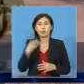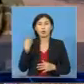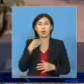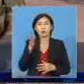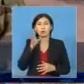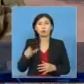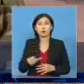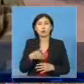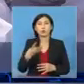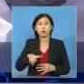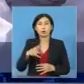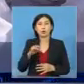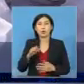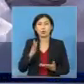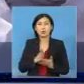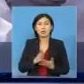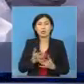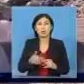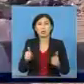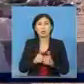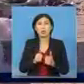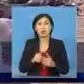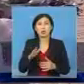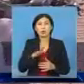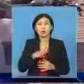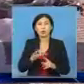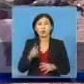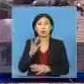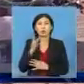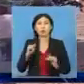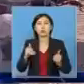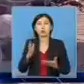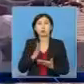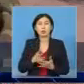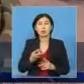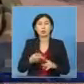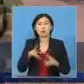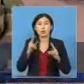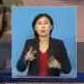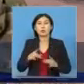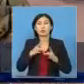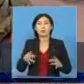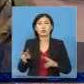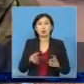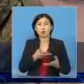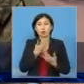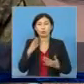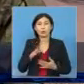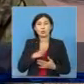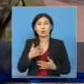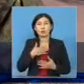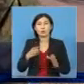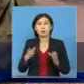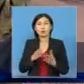Актюбинском море в районе 41-го разъезда. А рядом простирается наше лесное хозяйство. Никто карантинные мероприятия не соблюдает. Мы